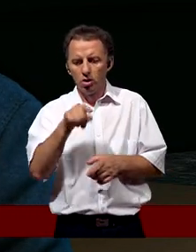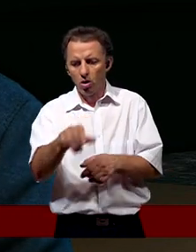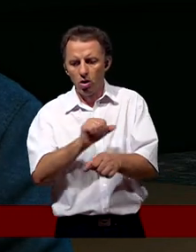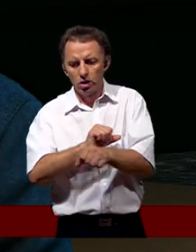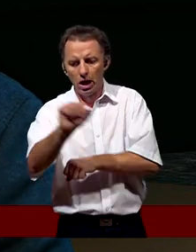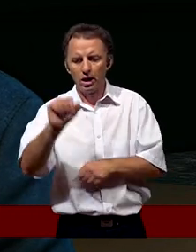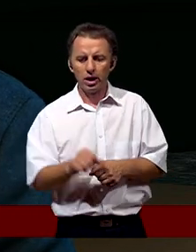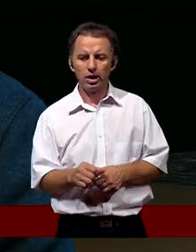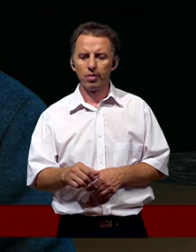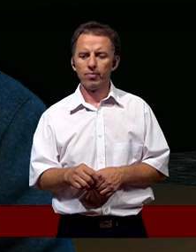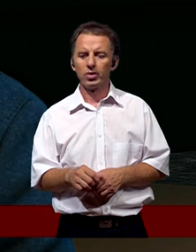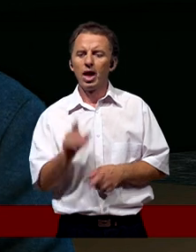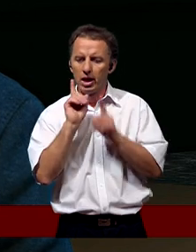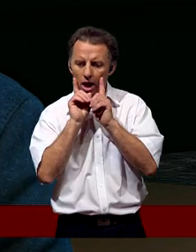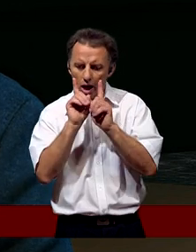to jest